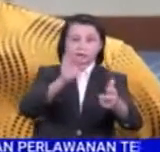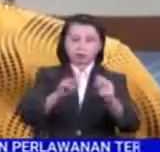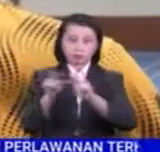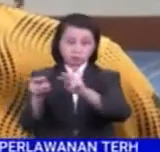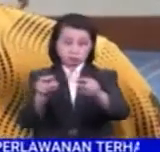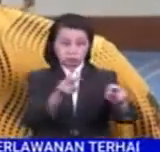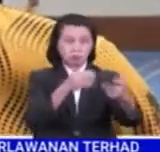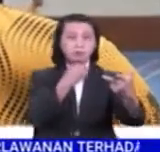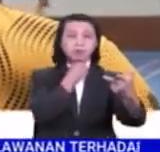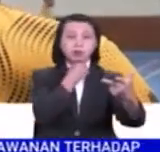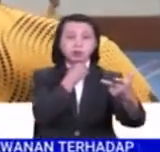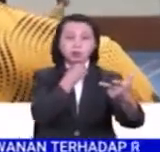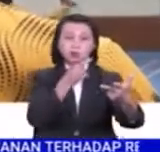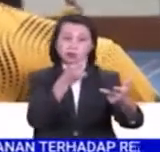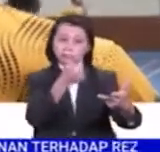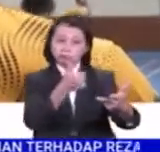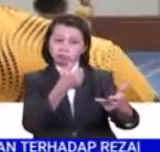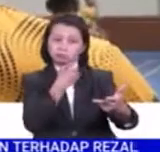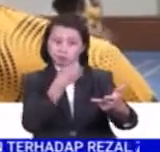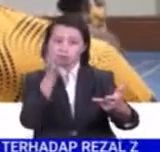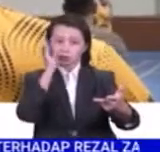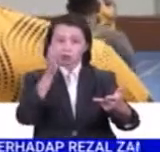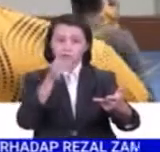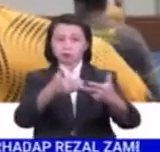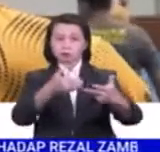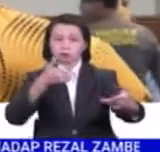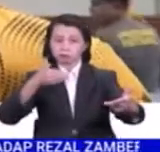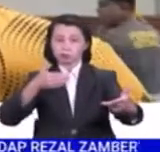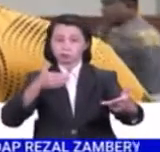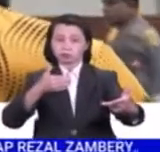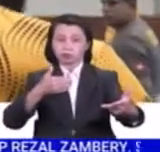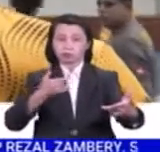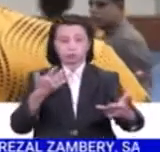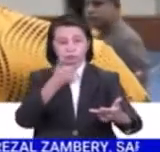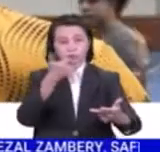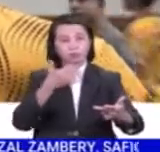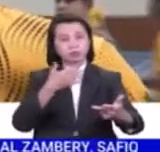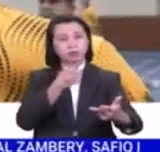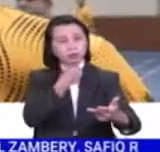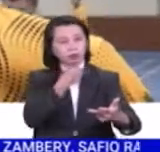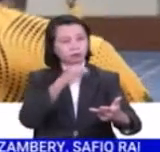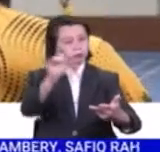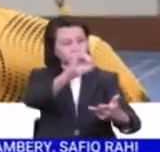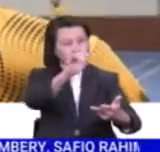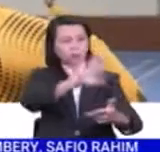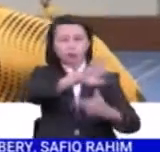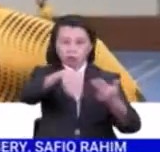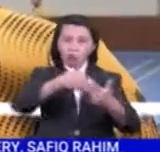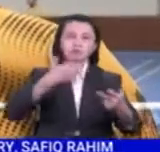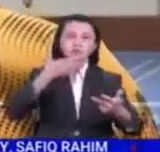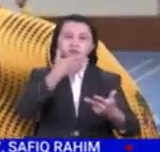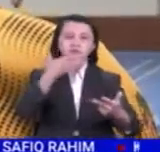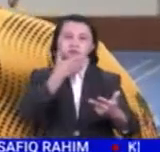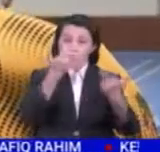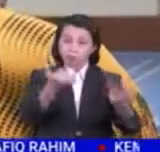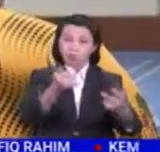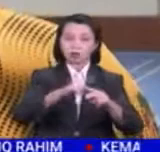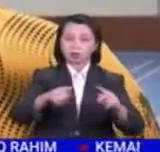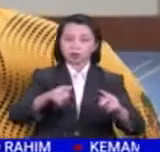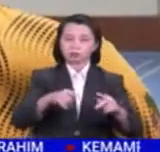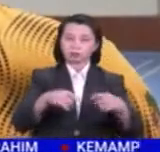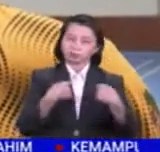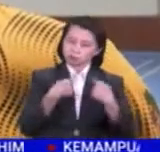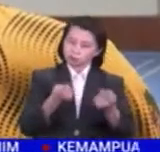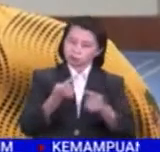tengokkan Perak tahun ni bukan macam Perak yang tahun-tahun sebelum ni lah. Cuma banyak yang muda-muda, tapi semenjak